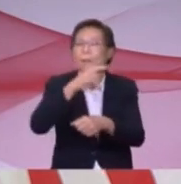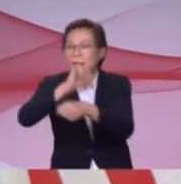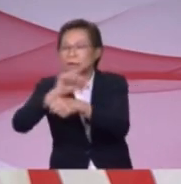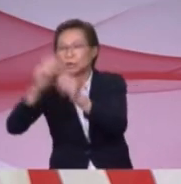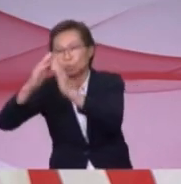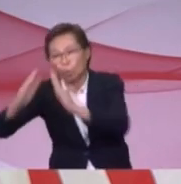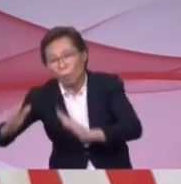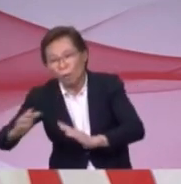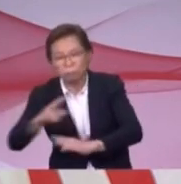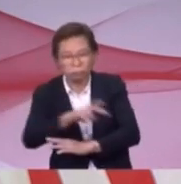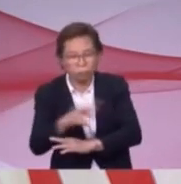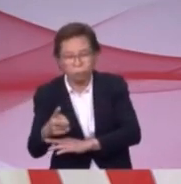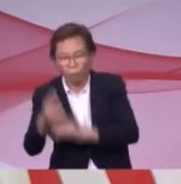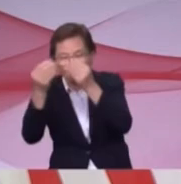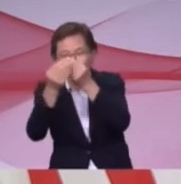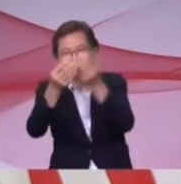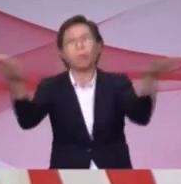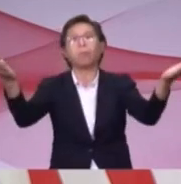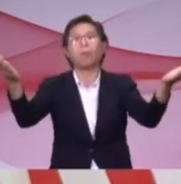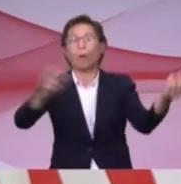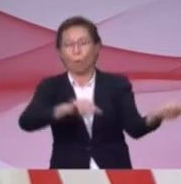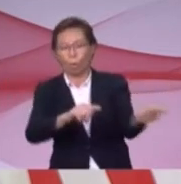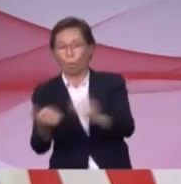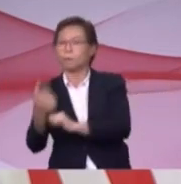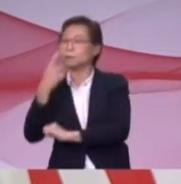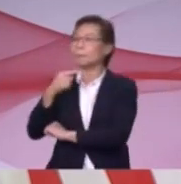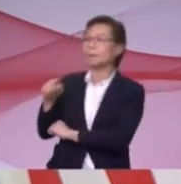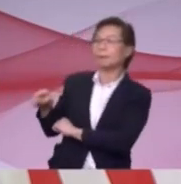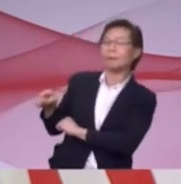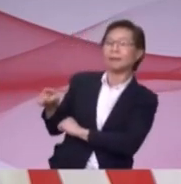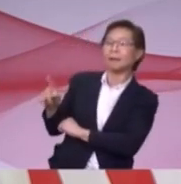akan diumumkan oleh